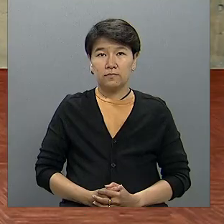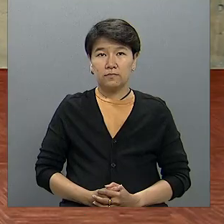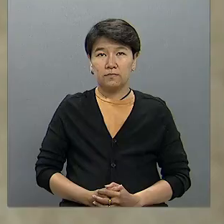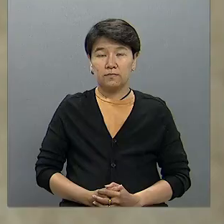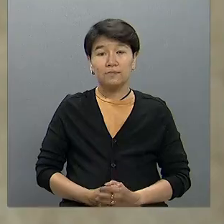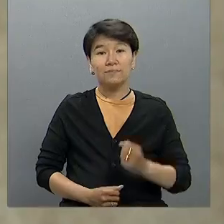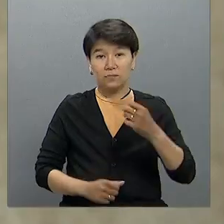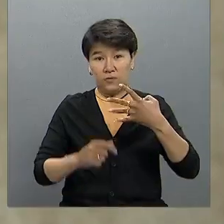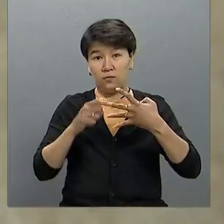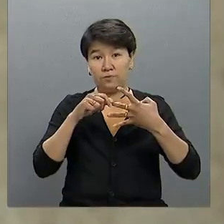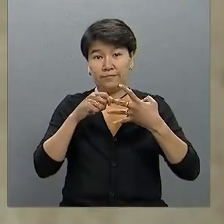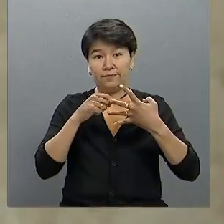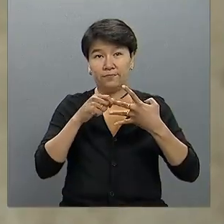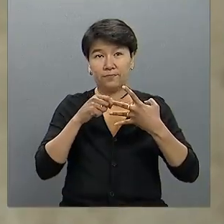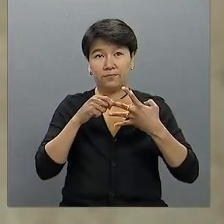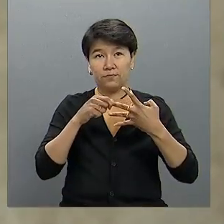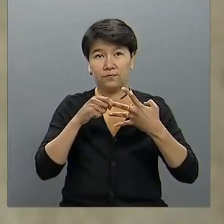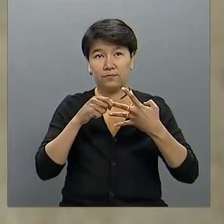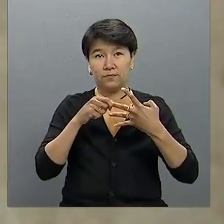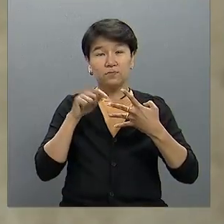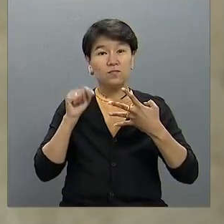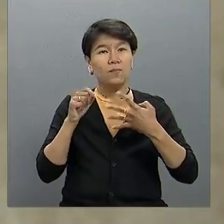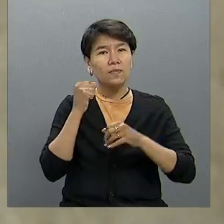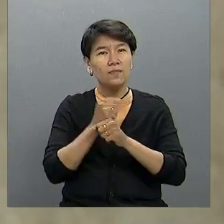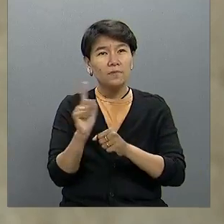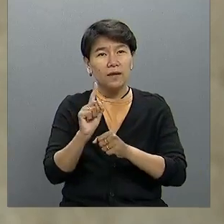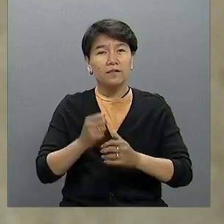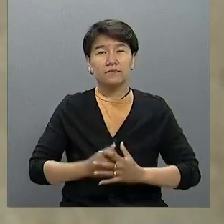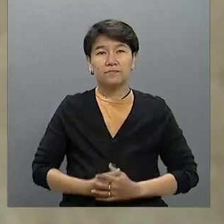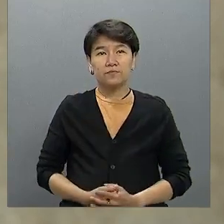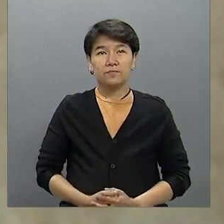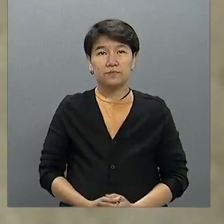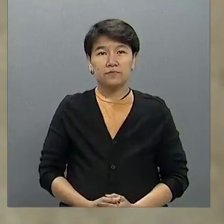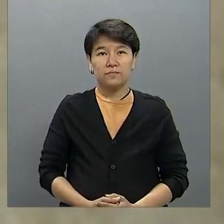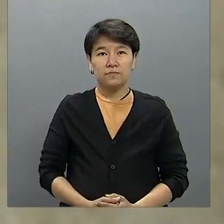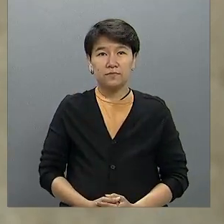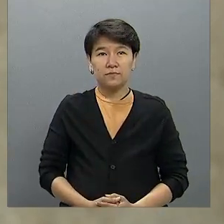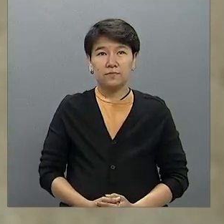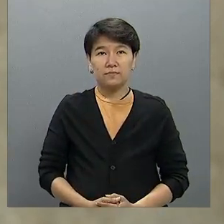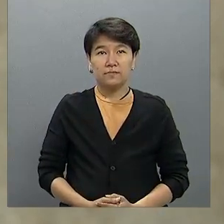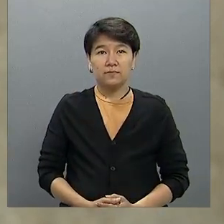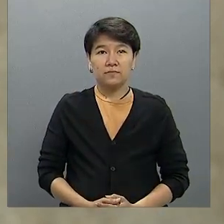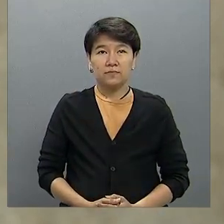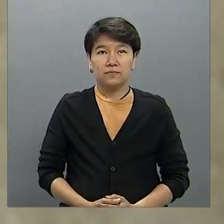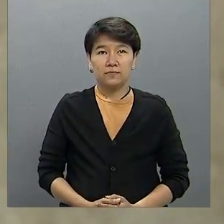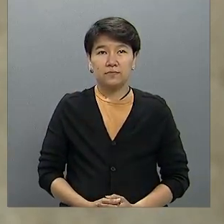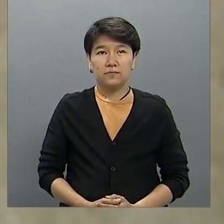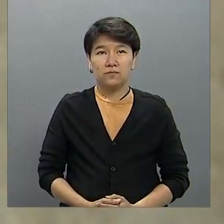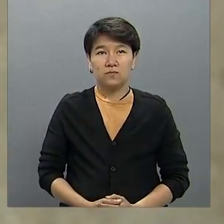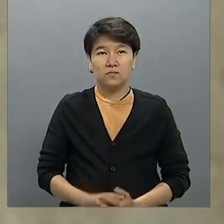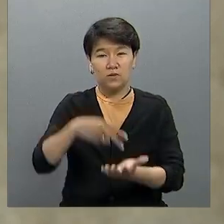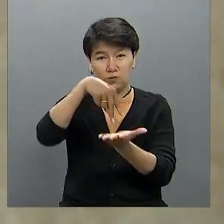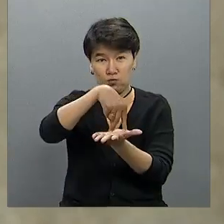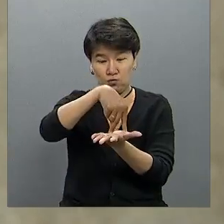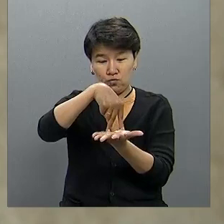ค่ะเราจะมาทำ step back burpee นะคะเป็นการ burpee แบบที่ไม่มีการสปริงตัวไม่มีการกระโดดนะคะเพราะฉะนั้น